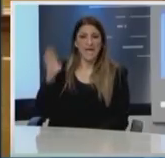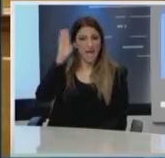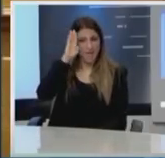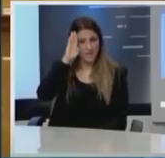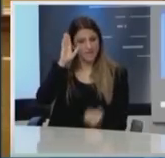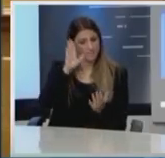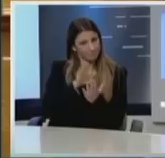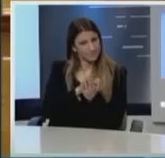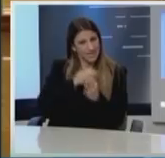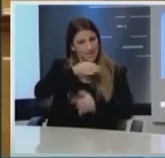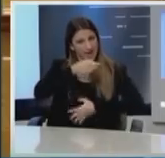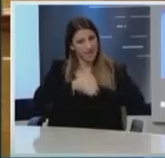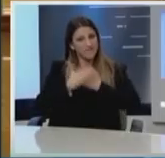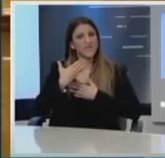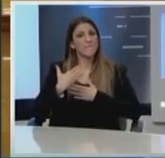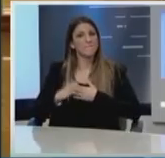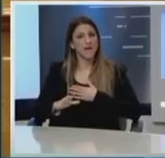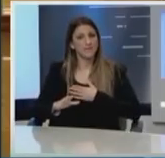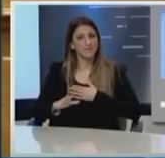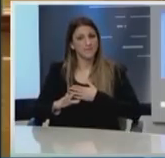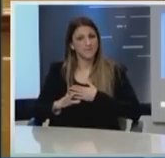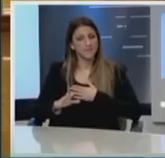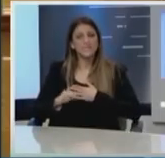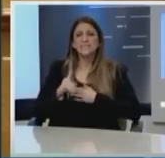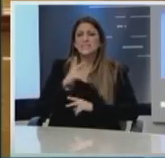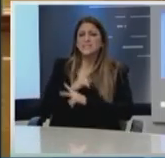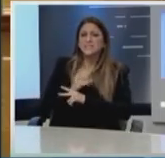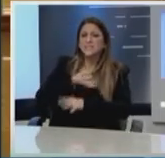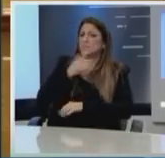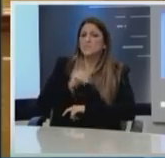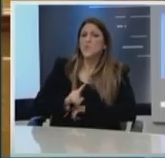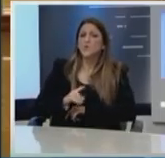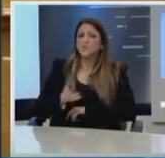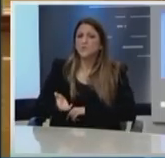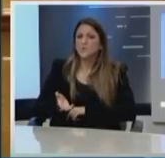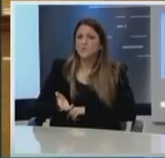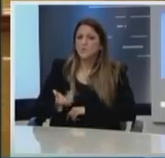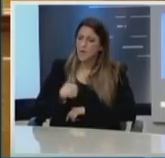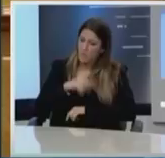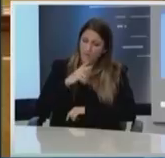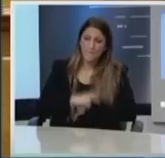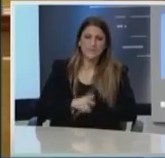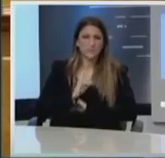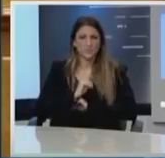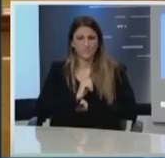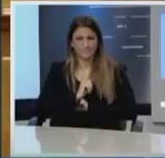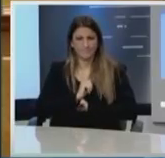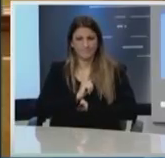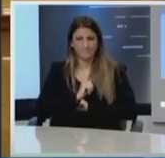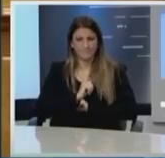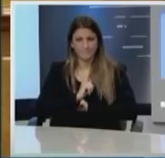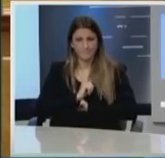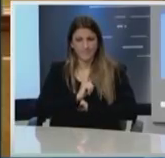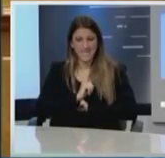Πολιτείες, με συμβουλή ποιου κατέθεσαν? Να σας απαντήσω εγώ.